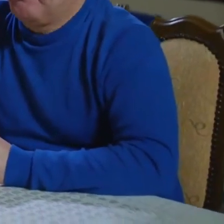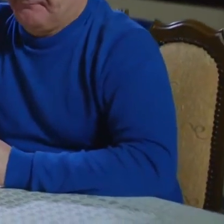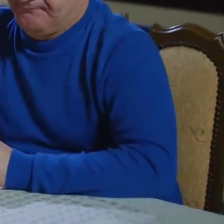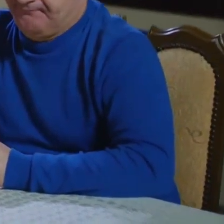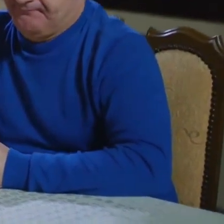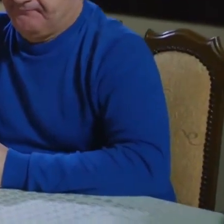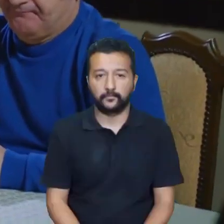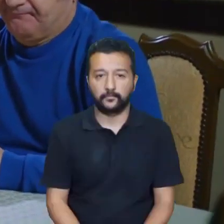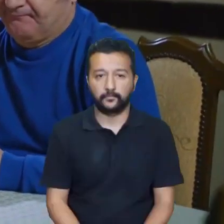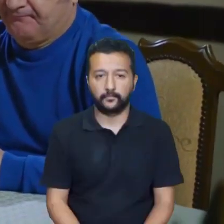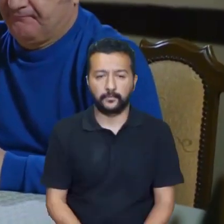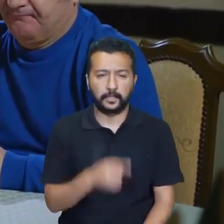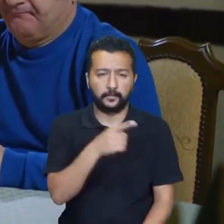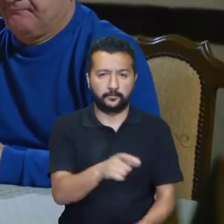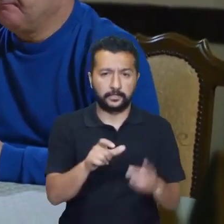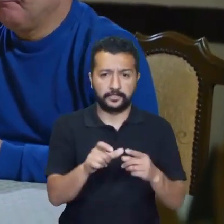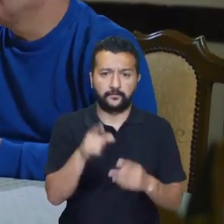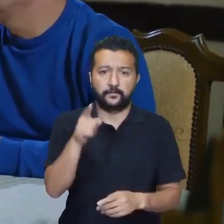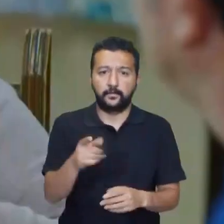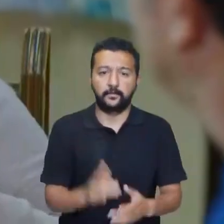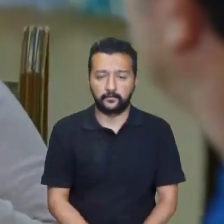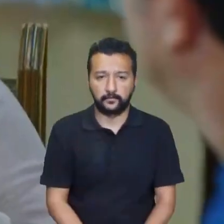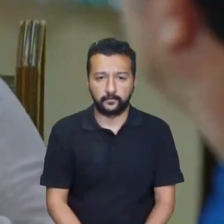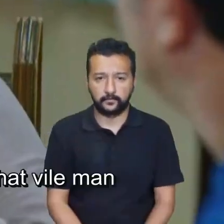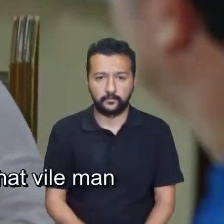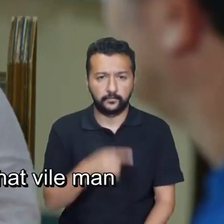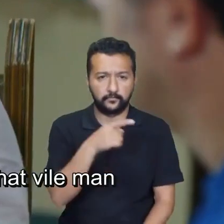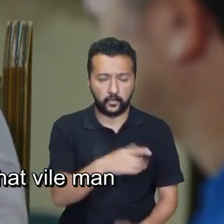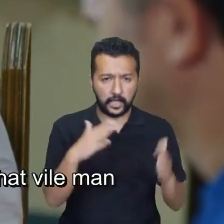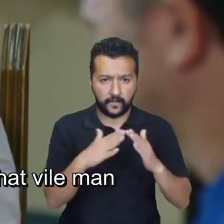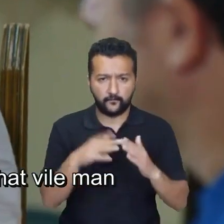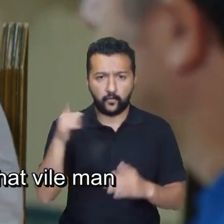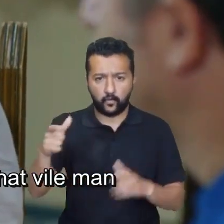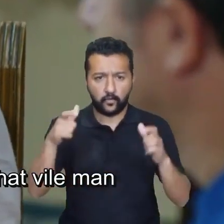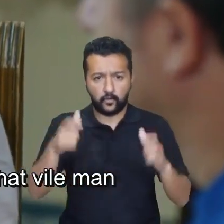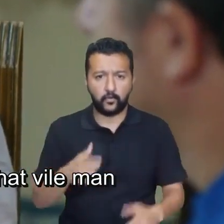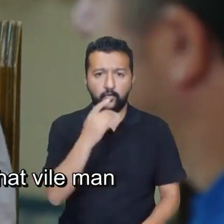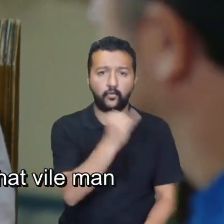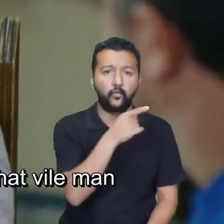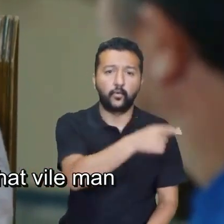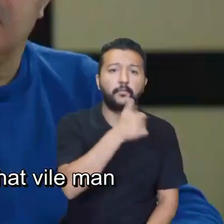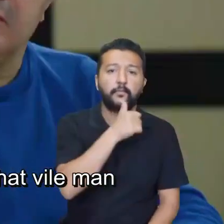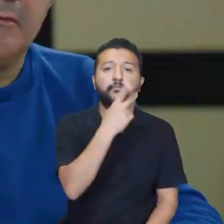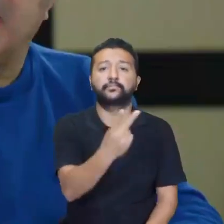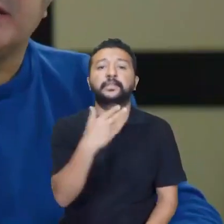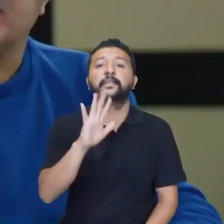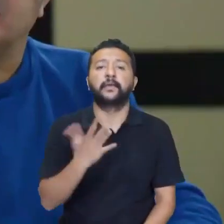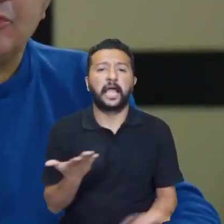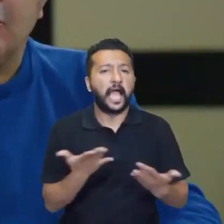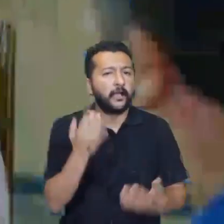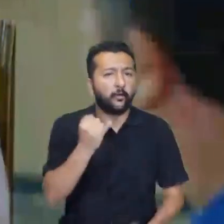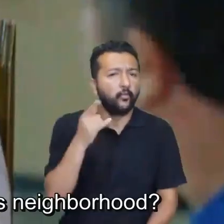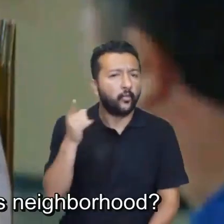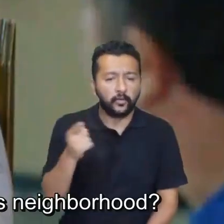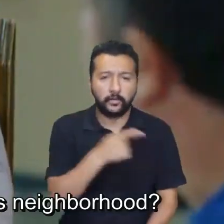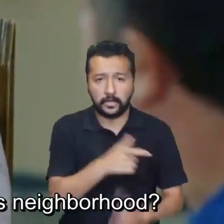aşağıdan bakarak okudu. Ya Şevket. Hı. Bu ev o Mendebur'un babasının değil miydi? Hangi